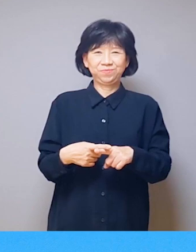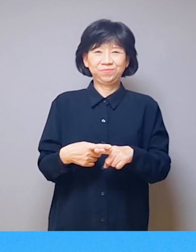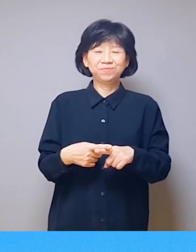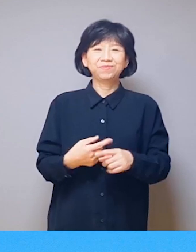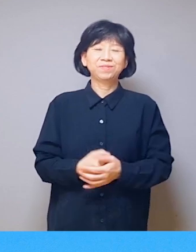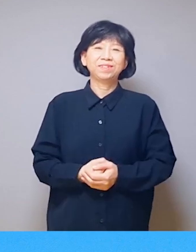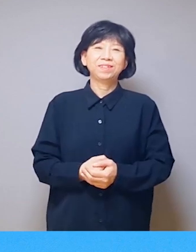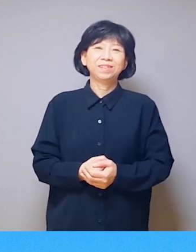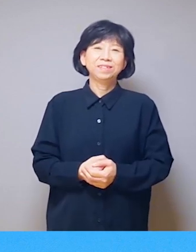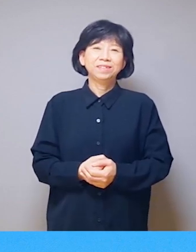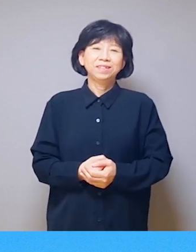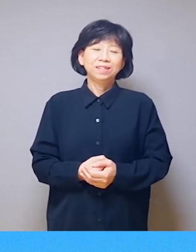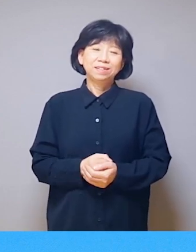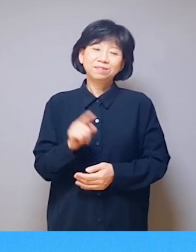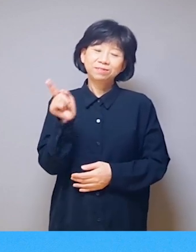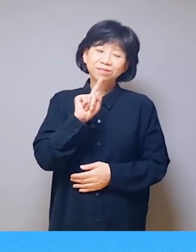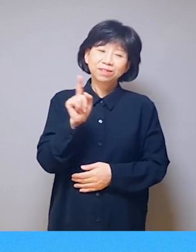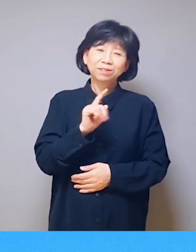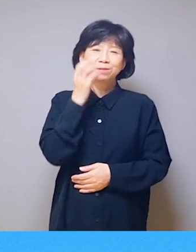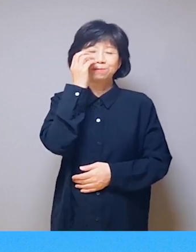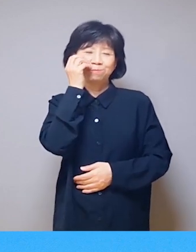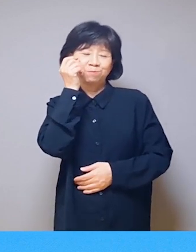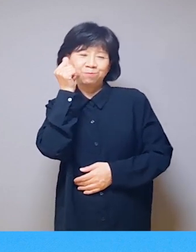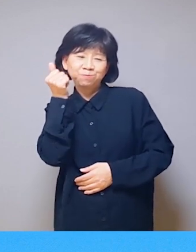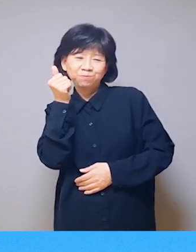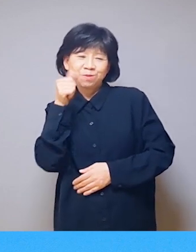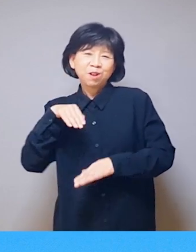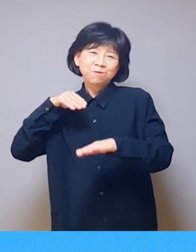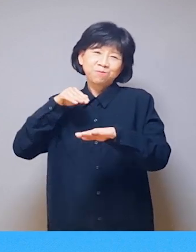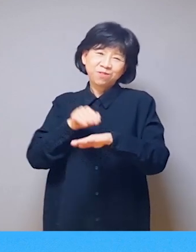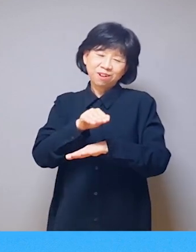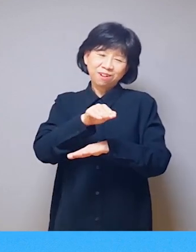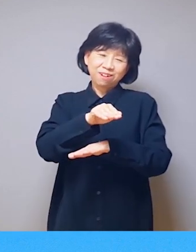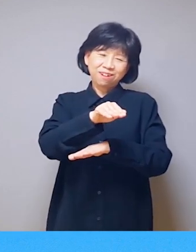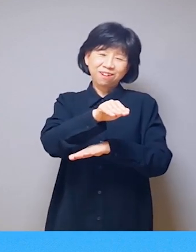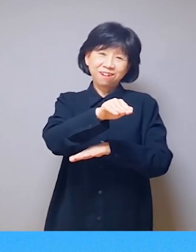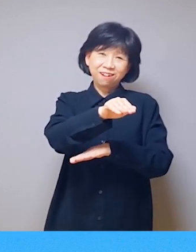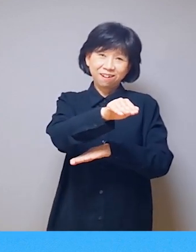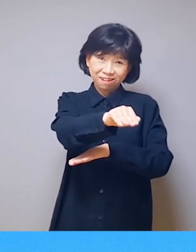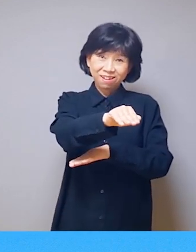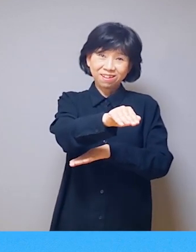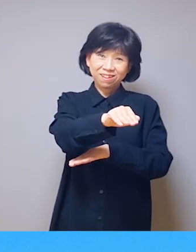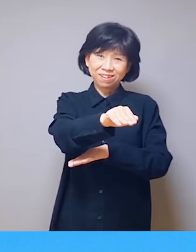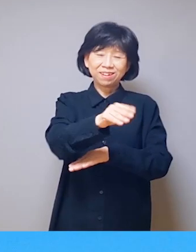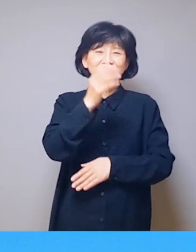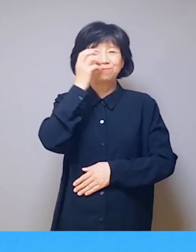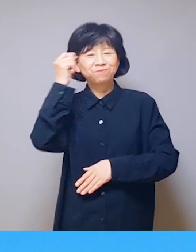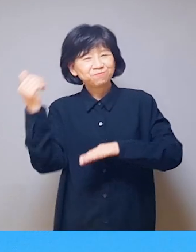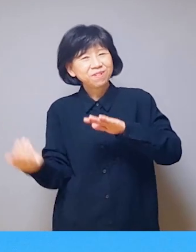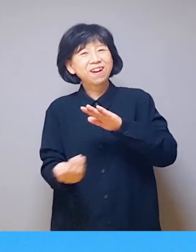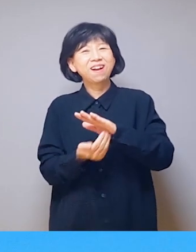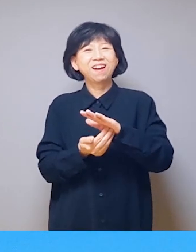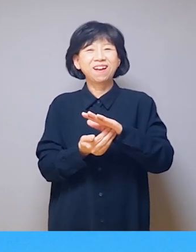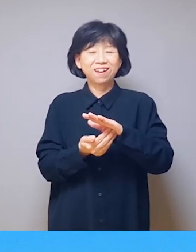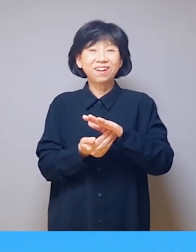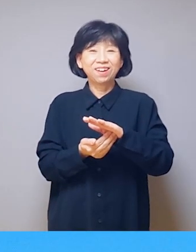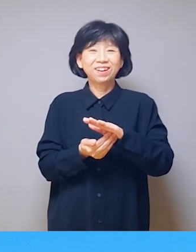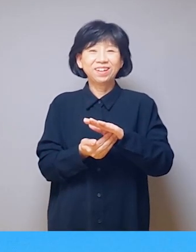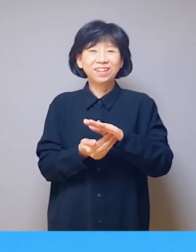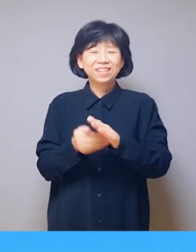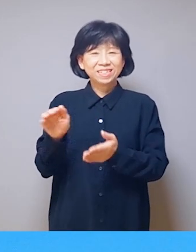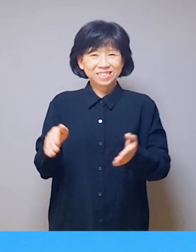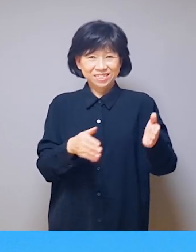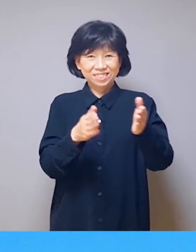비슷하지요. 어떤 때는요 포장된 도로를 달리는 것처럼 마치 잘 될 겁니다 이렇게 인사하잖아요.